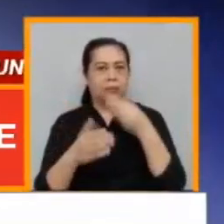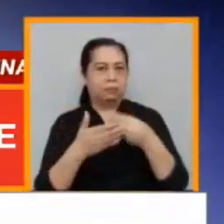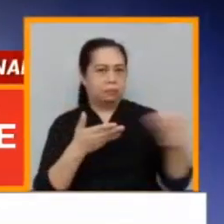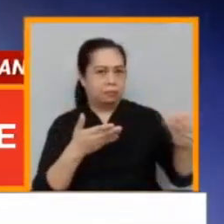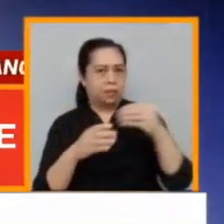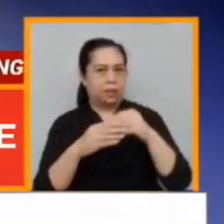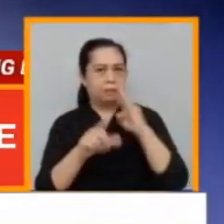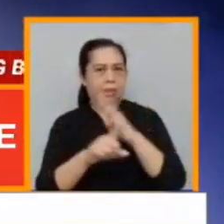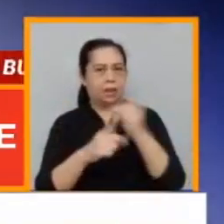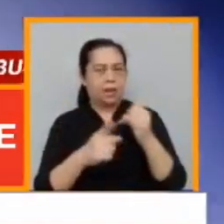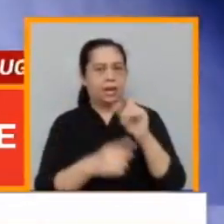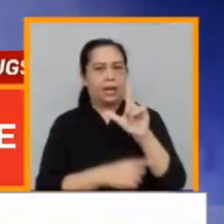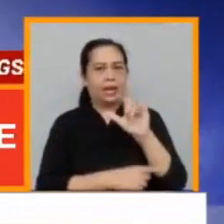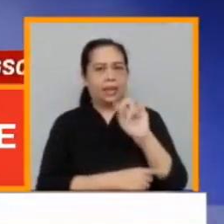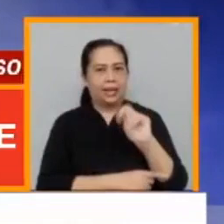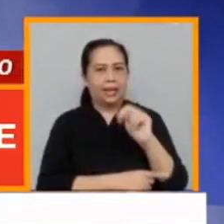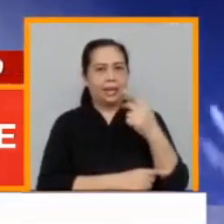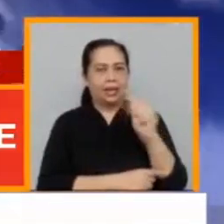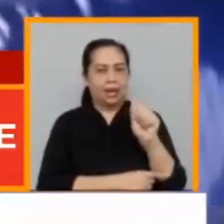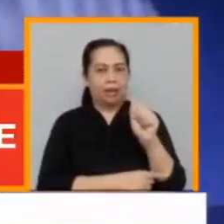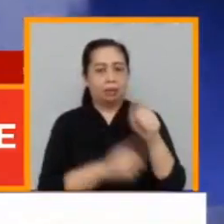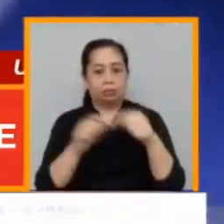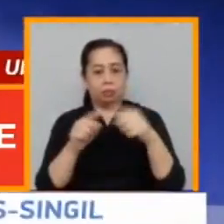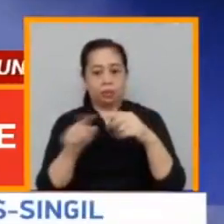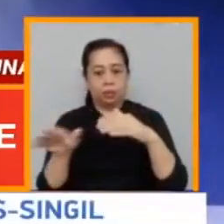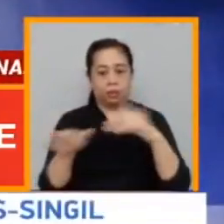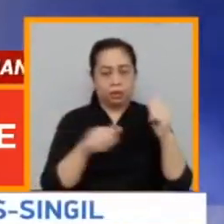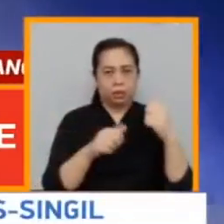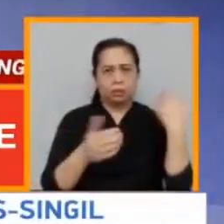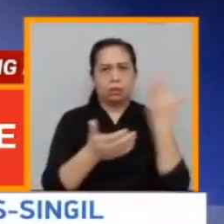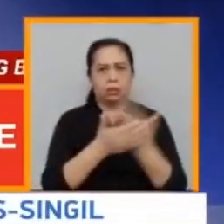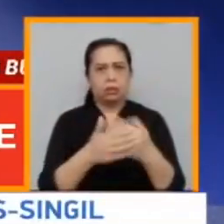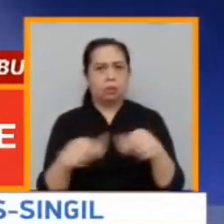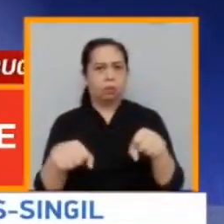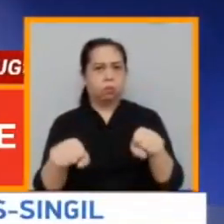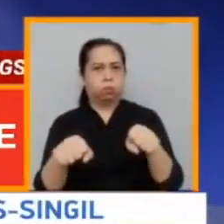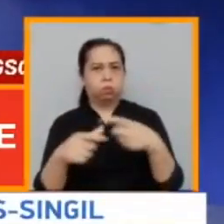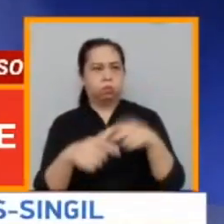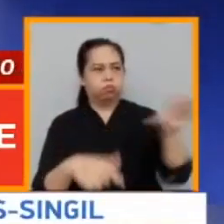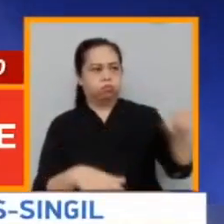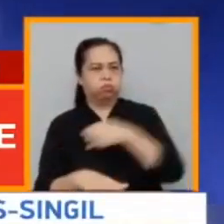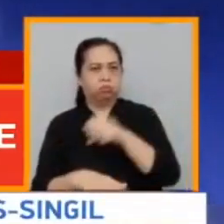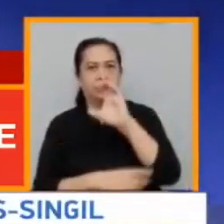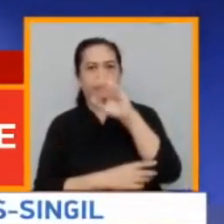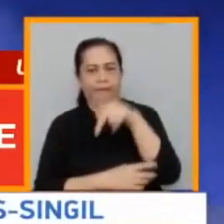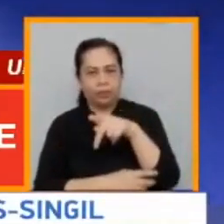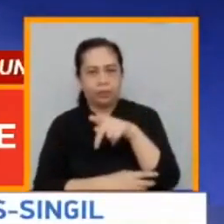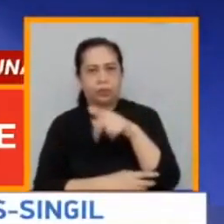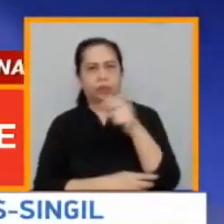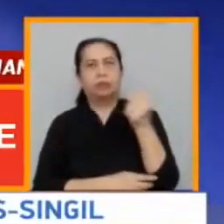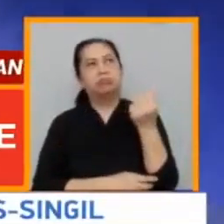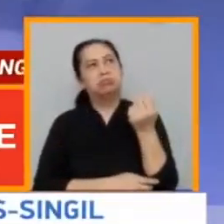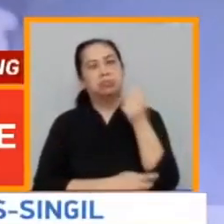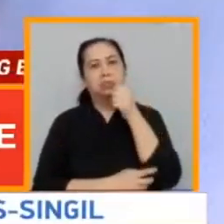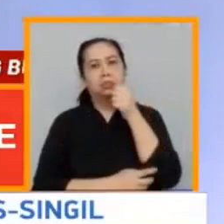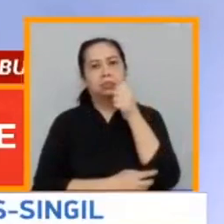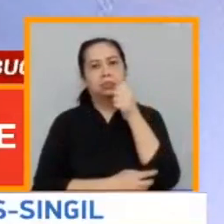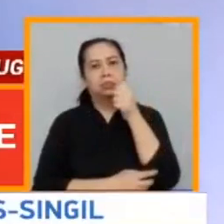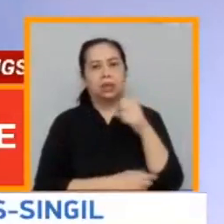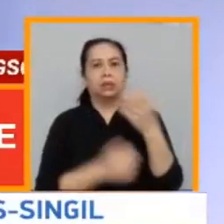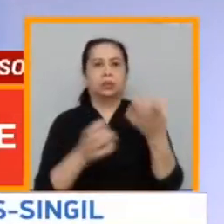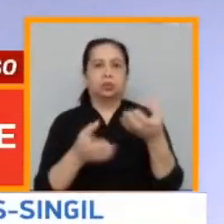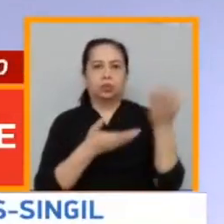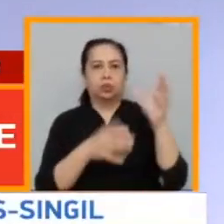Lingga. Nang paalis na, biglang dumating ang isang nakamotorsiklo at hinalbot ang cellphone na hawak ng babae. Natangay rin ang pera ng biktima